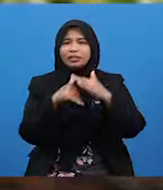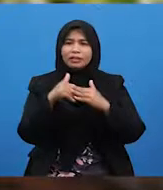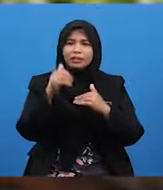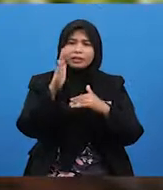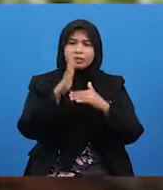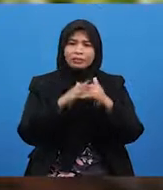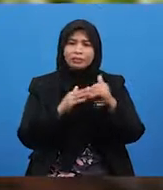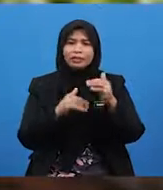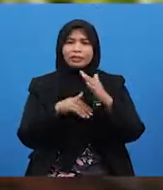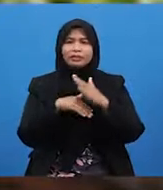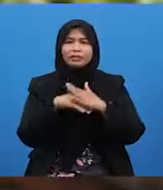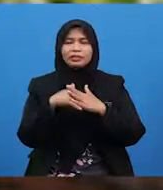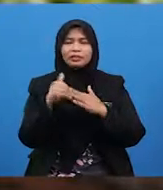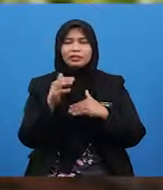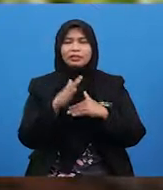ikatan mesra.